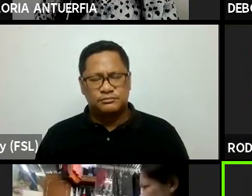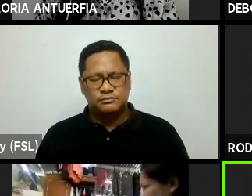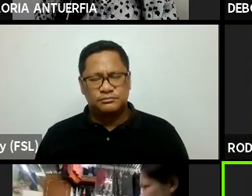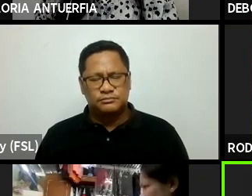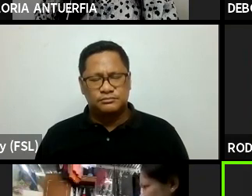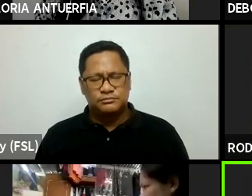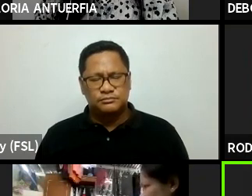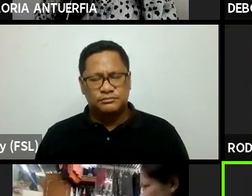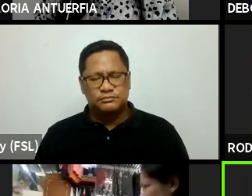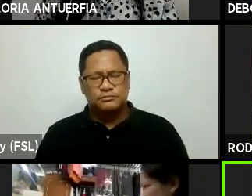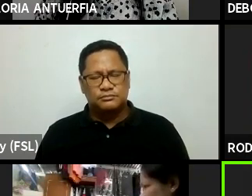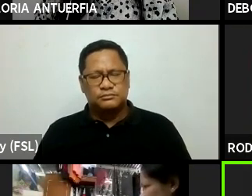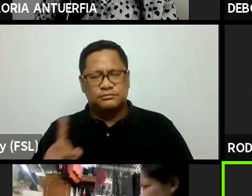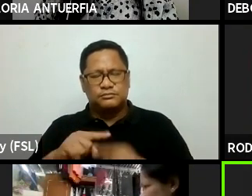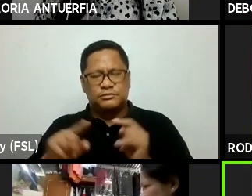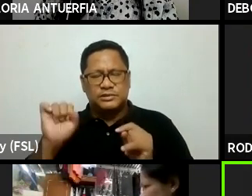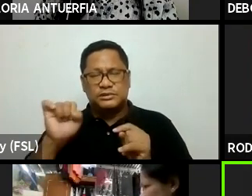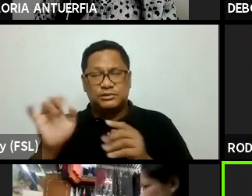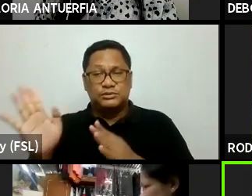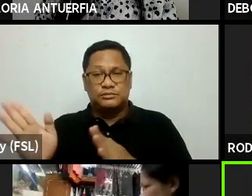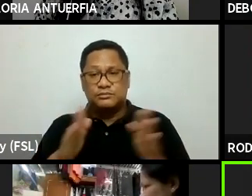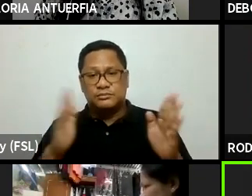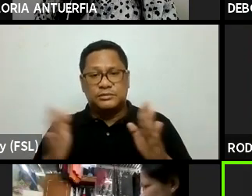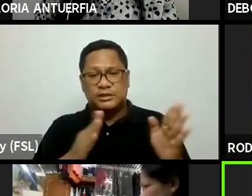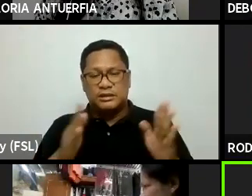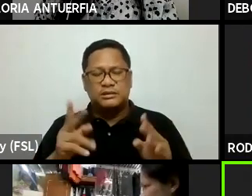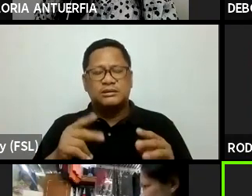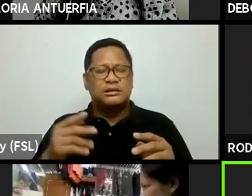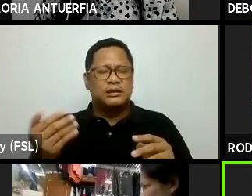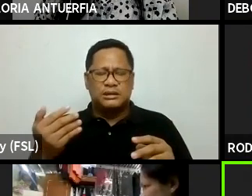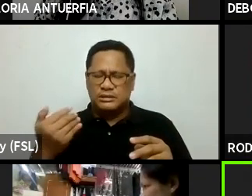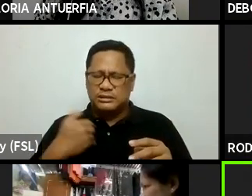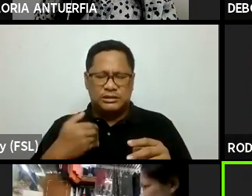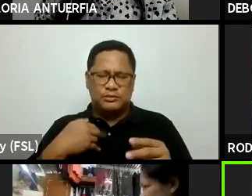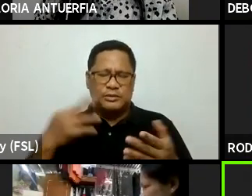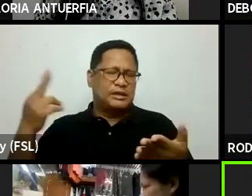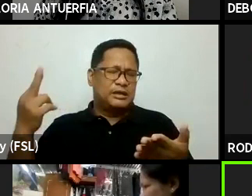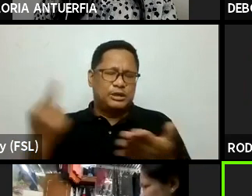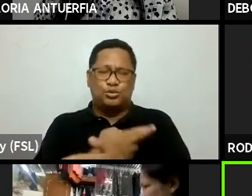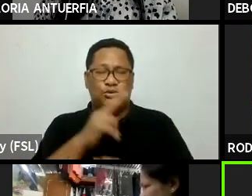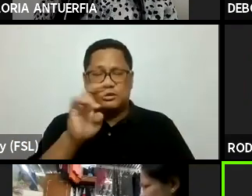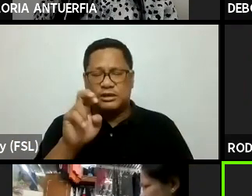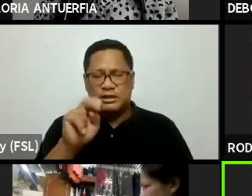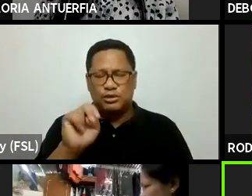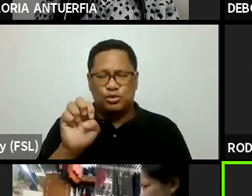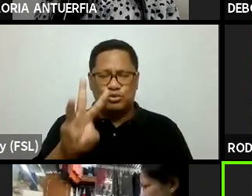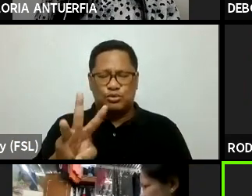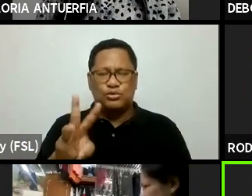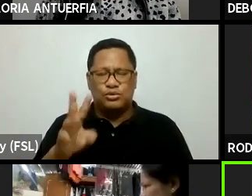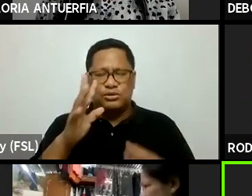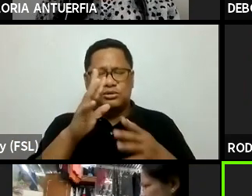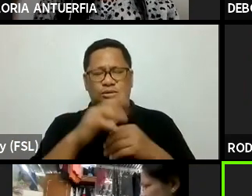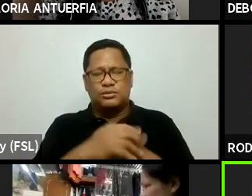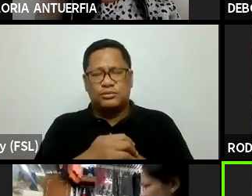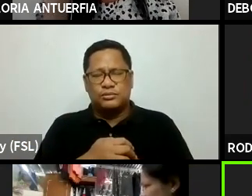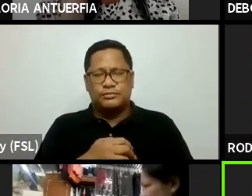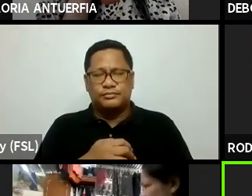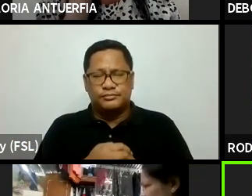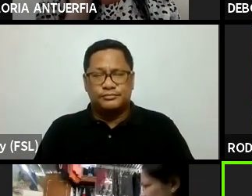Pero plan franchise, hindi ko na po na-renew. Di na na-renew. I see. Okay.